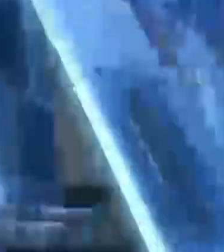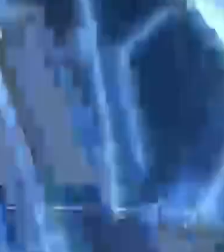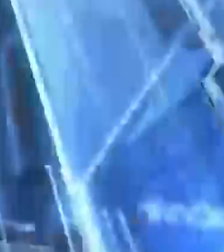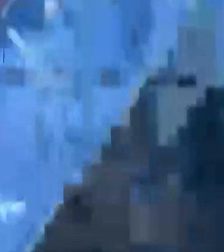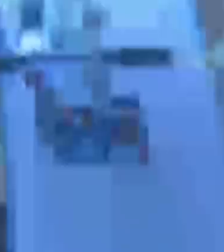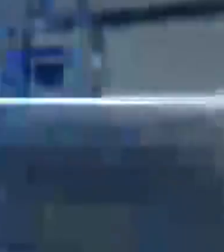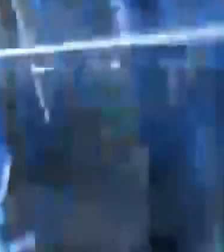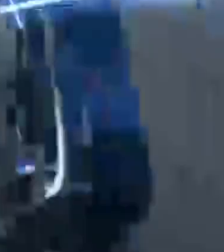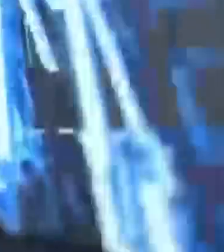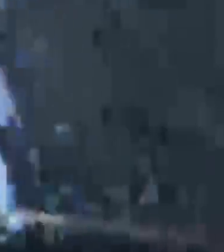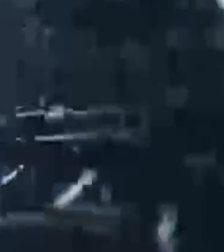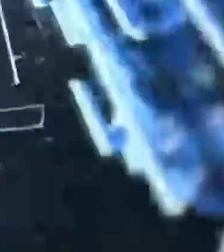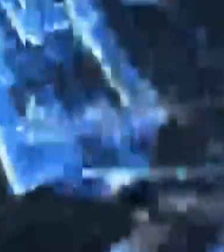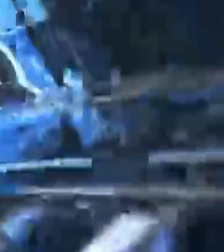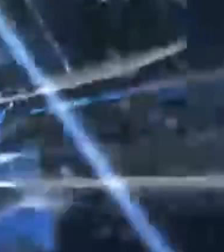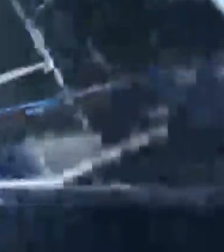МУЗЫКАЛЬНАЯ ЗАСТАВКА